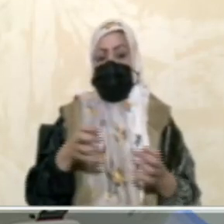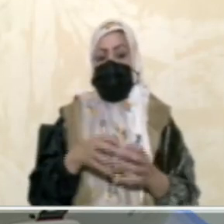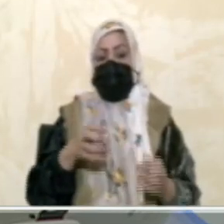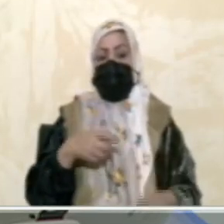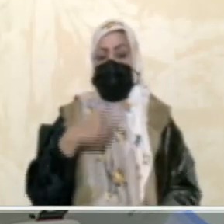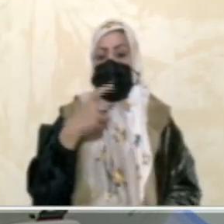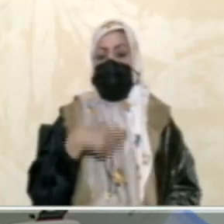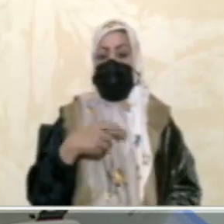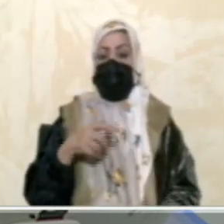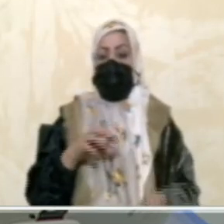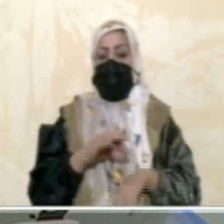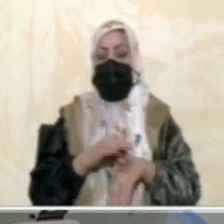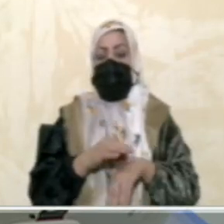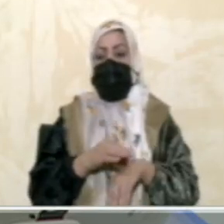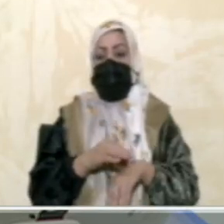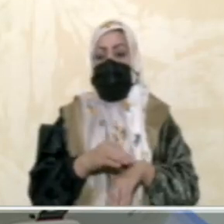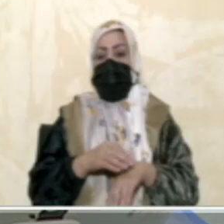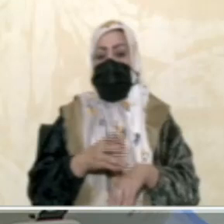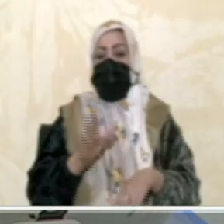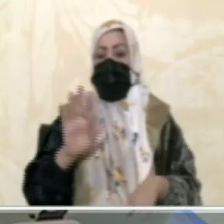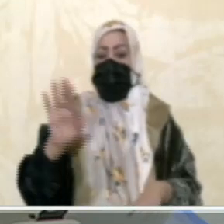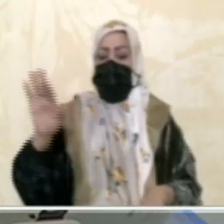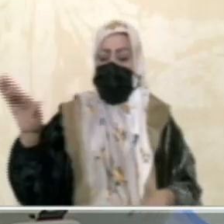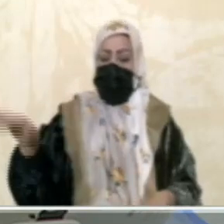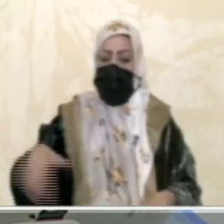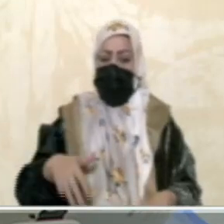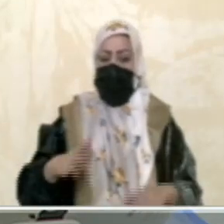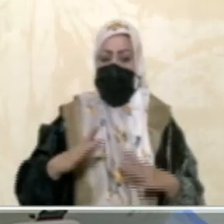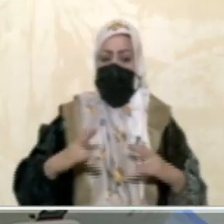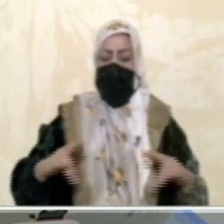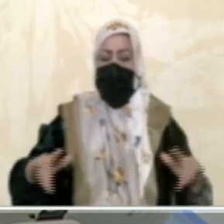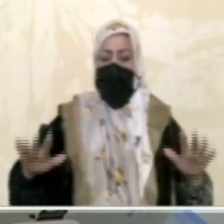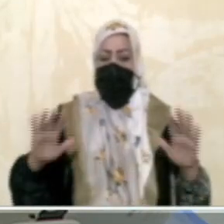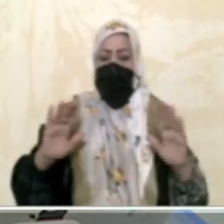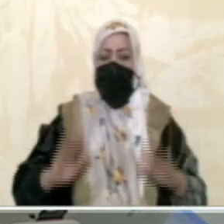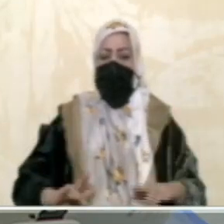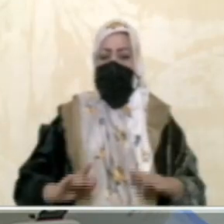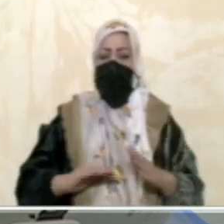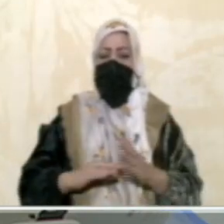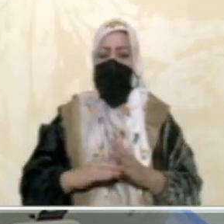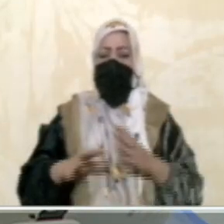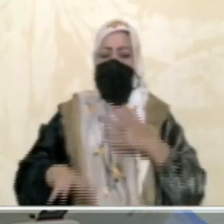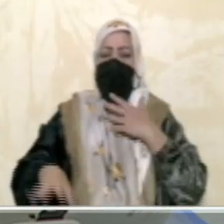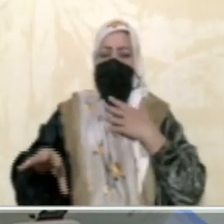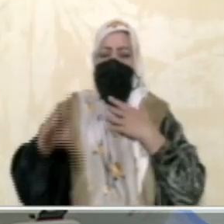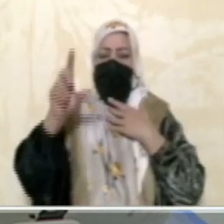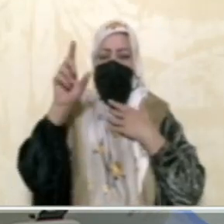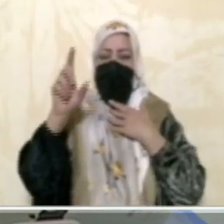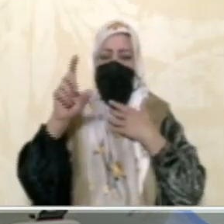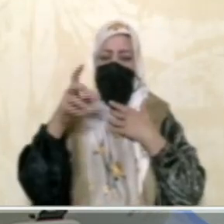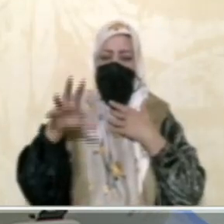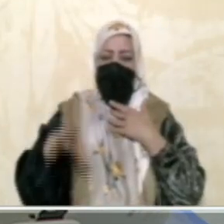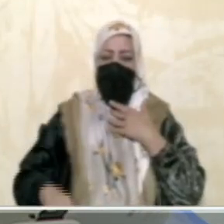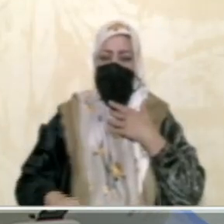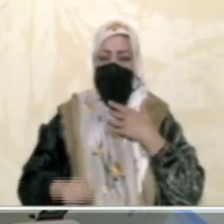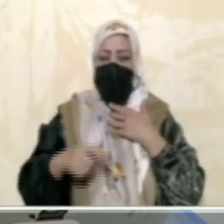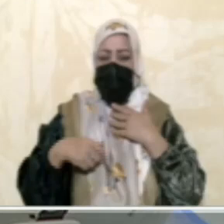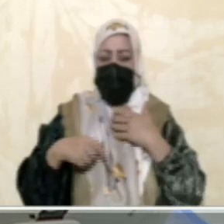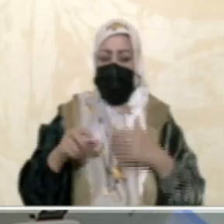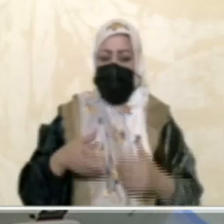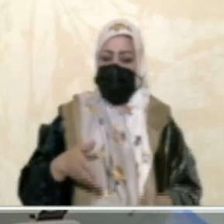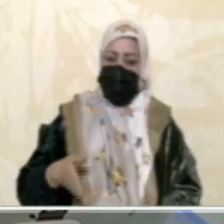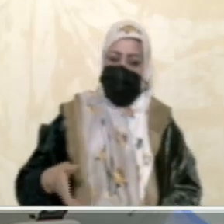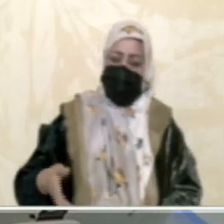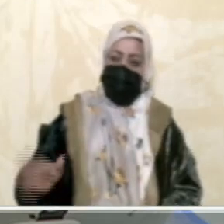جاء لمجلس لمكان في المسجد وحجزه ثم طرا له عذر كان